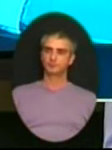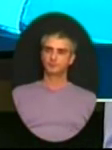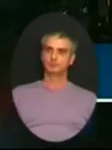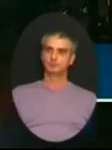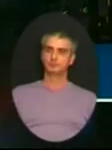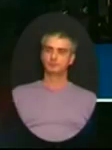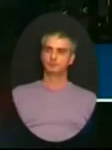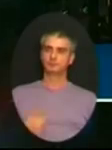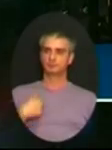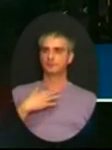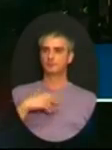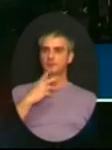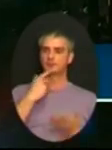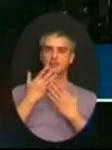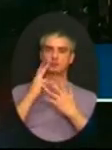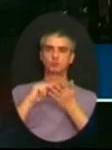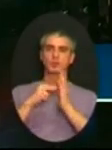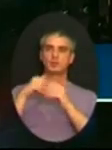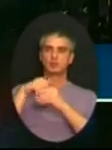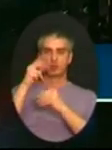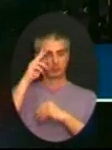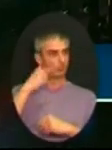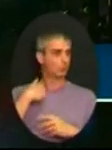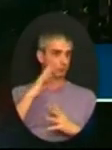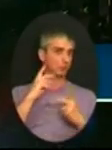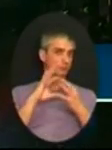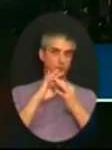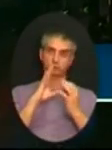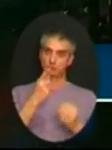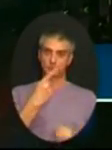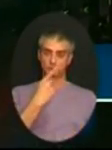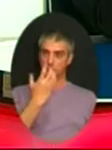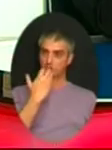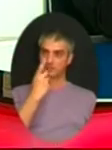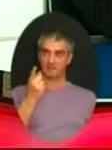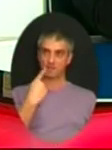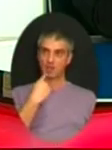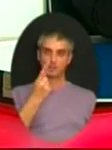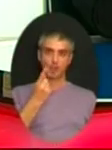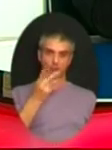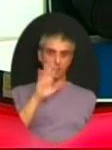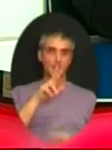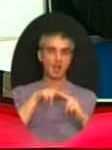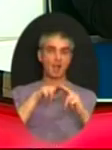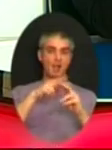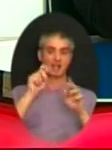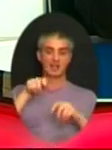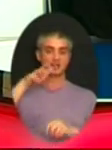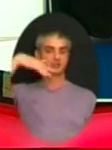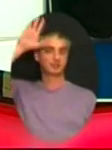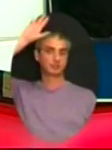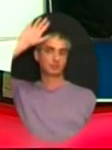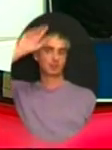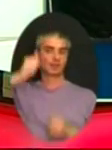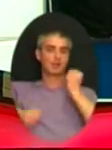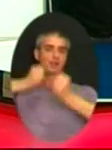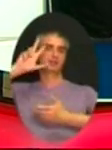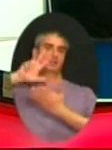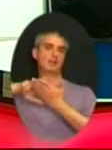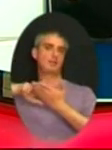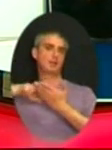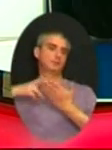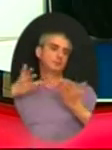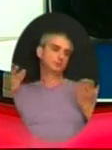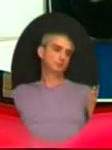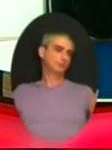פוליטית למה שקורה בתוך הליכוד. אני חושבת שמאוד מתקשר למה שזאב אמר, זה גם לאחר הצבעות בכנסת, הריצה לבג"ץ.